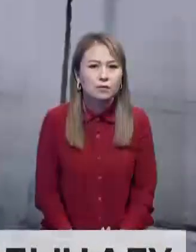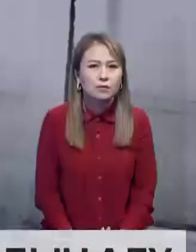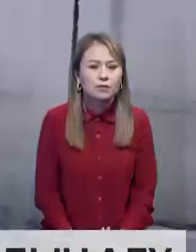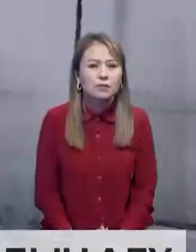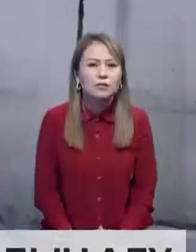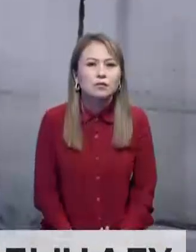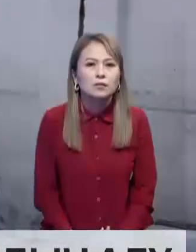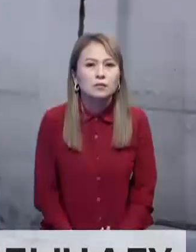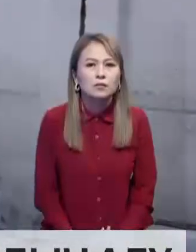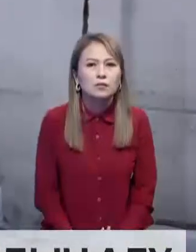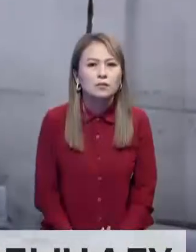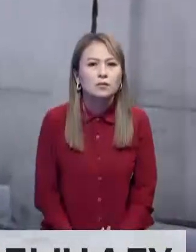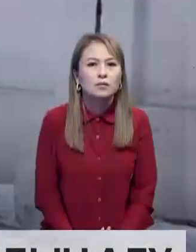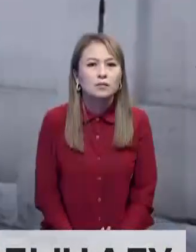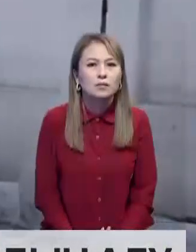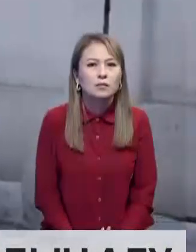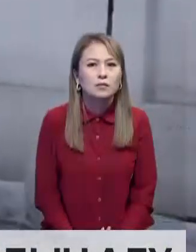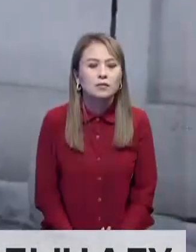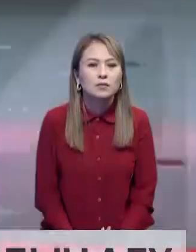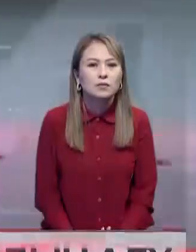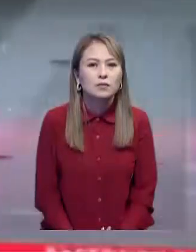Петропавл, Хабар 24.